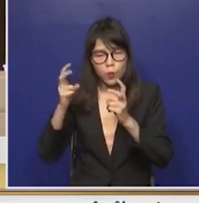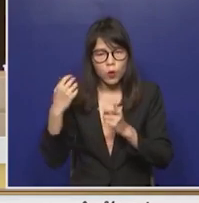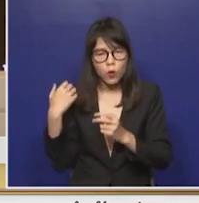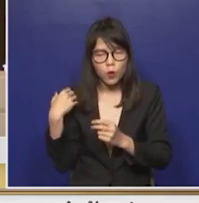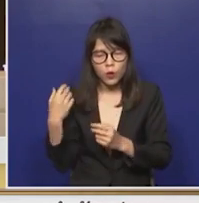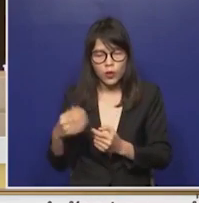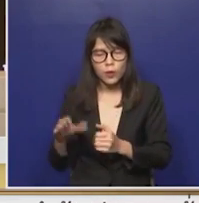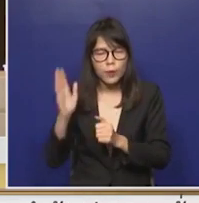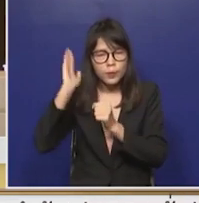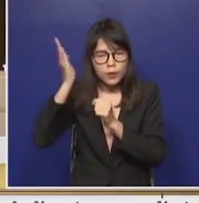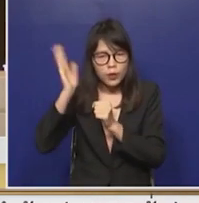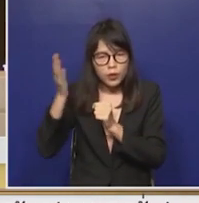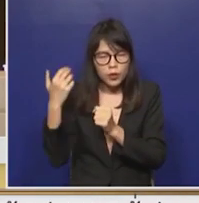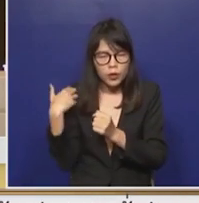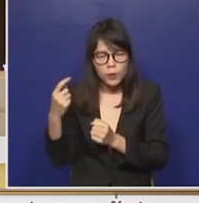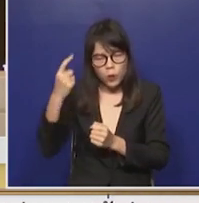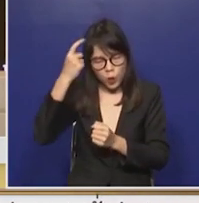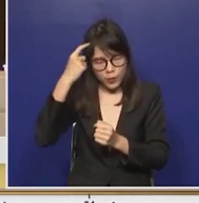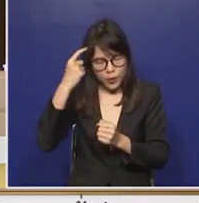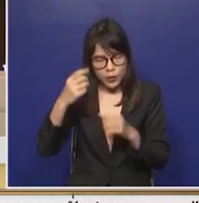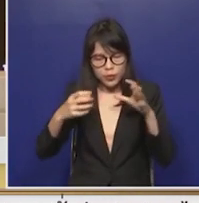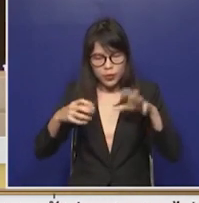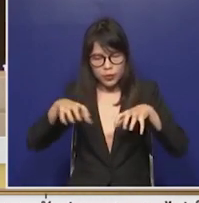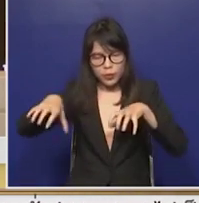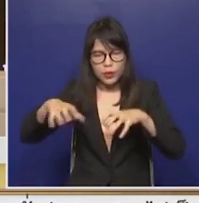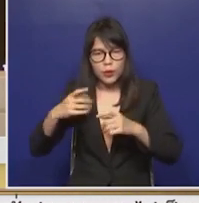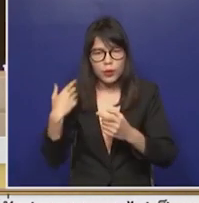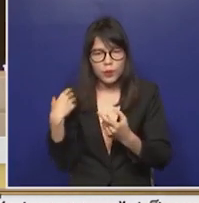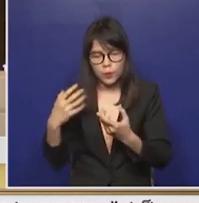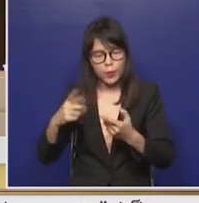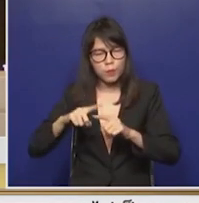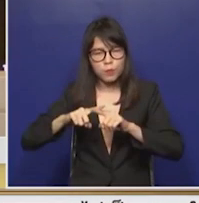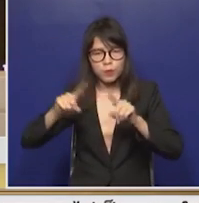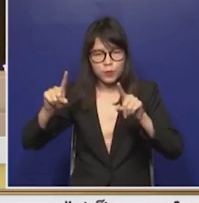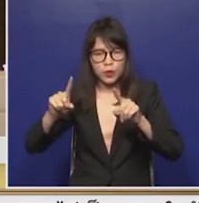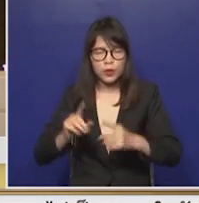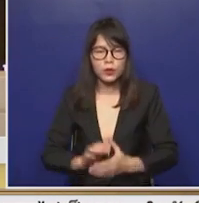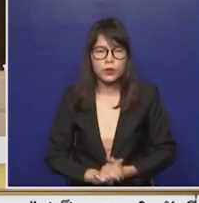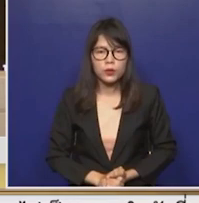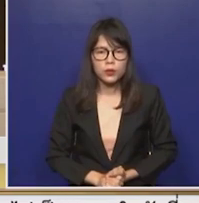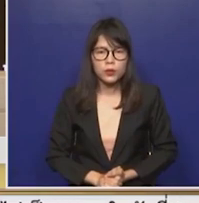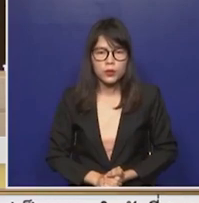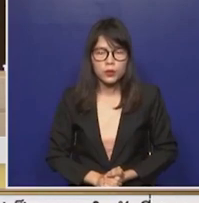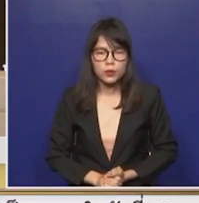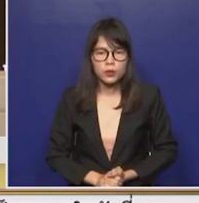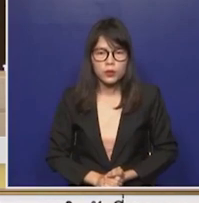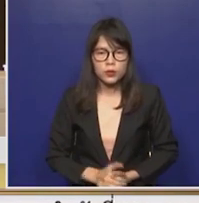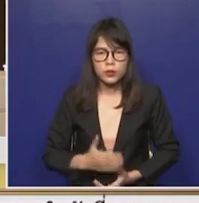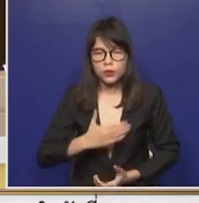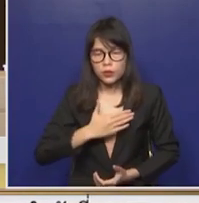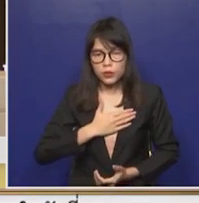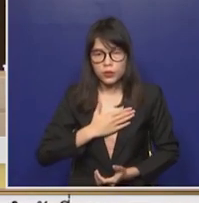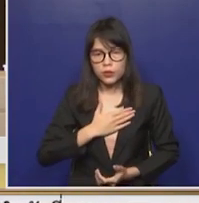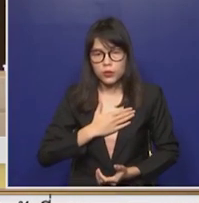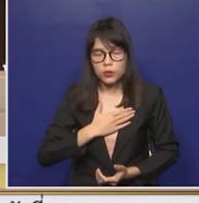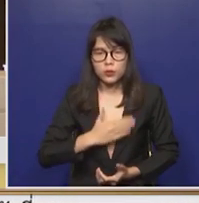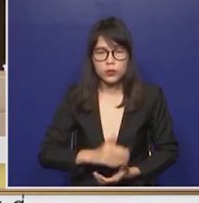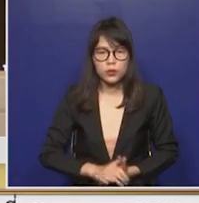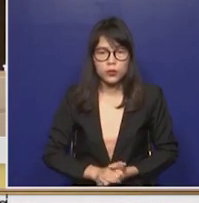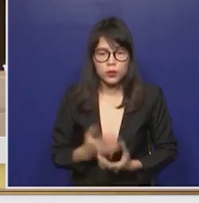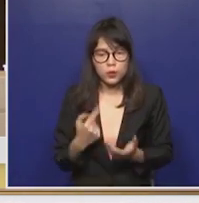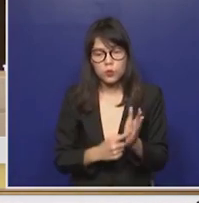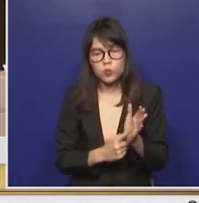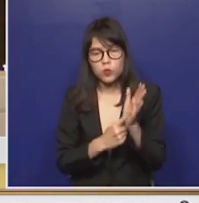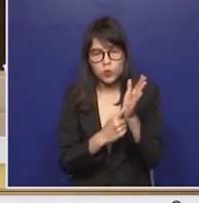องฝ่ายครับแต่ผมจะเล่าว่าวันที่เราประชุมร่วมกันทั้งสองฝ่ายนั้นผมครับที่เป็นคนหยิบย